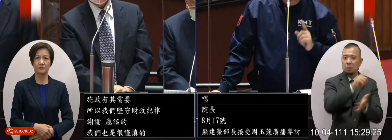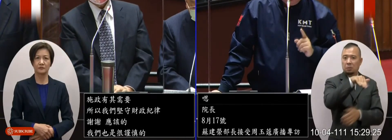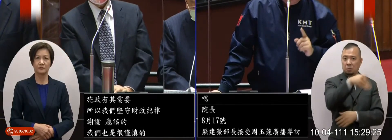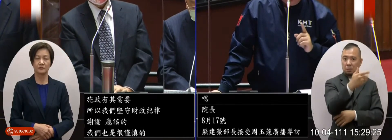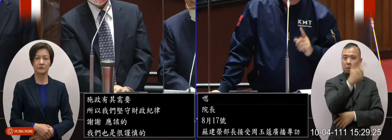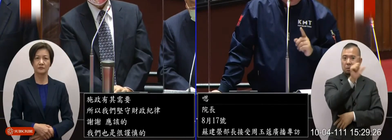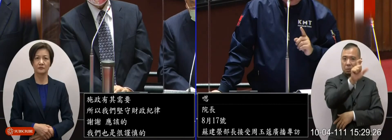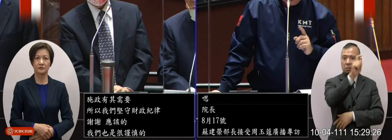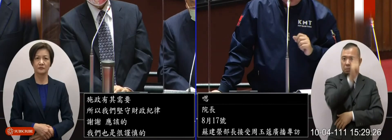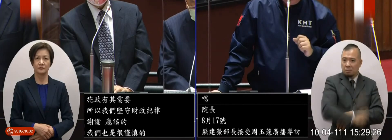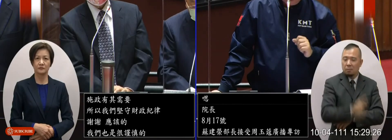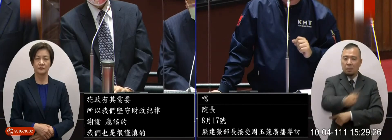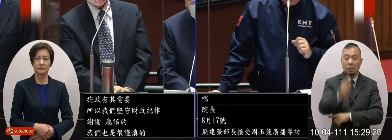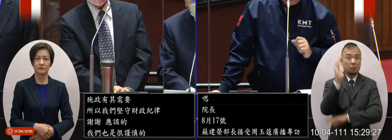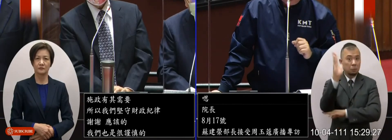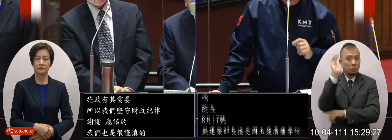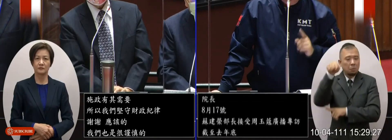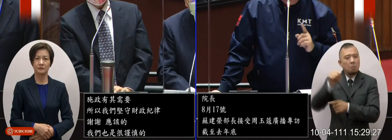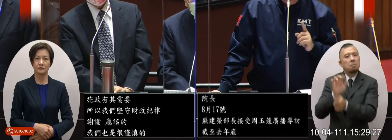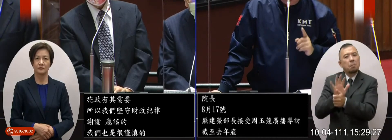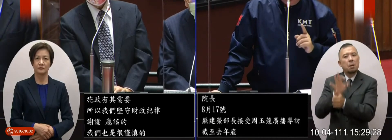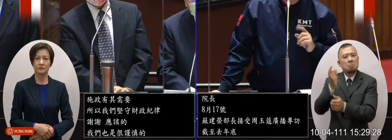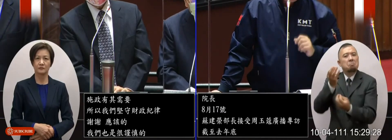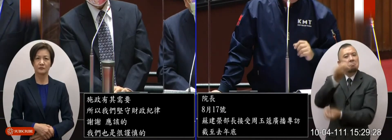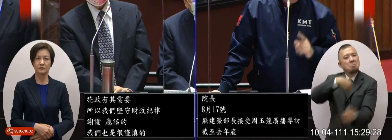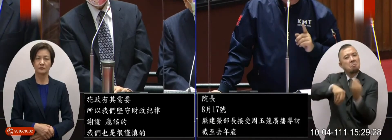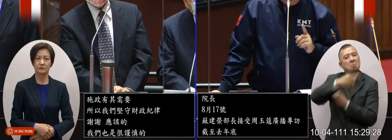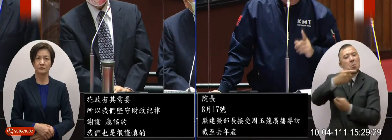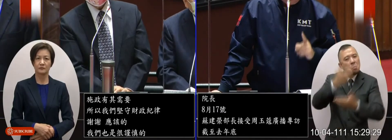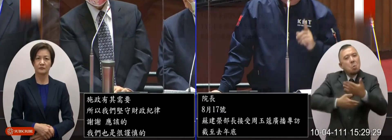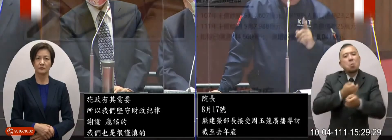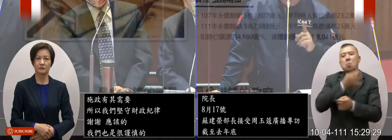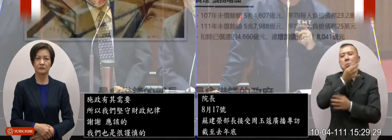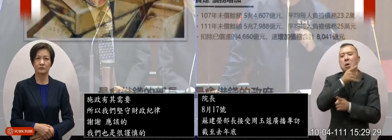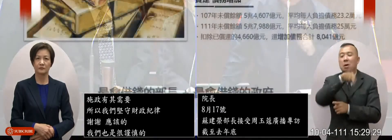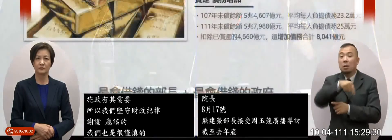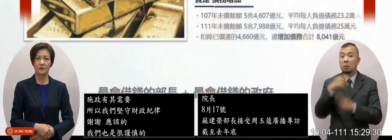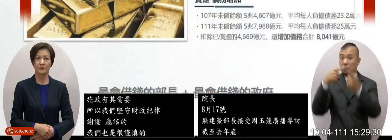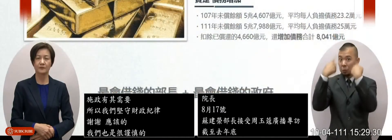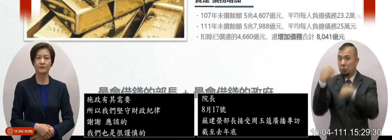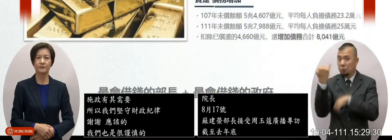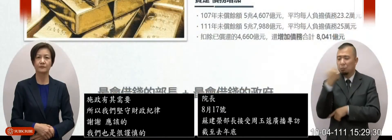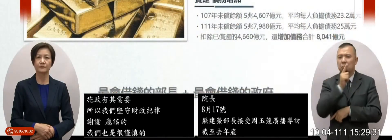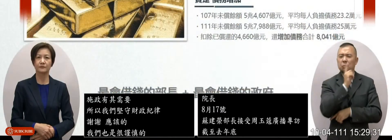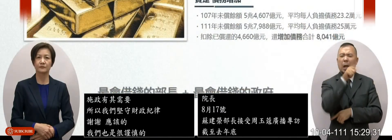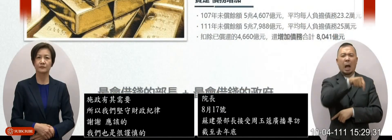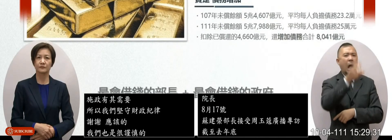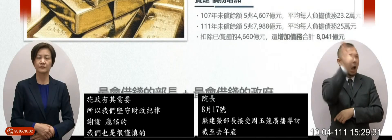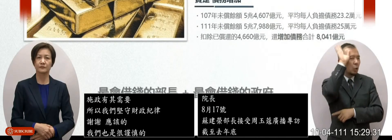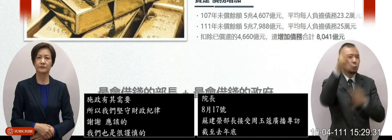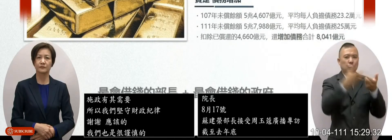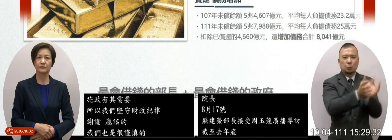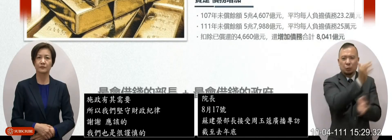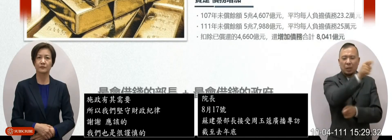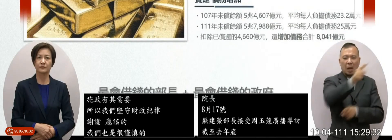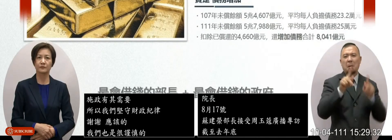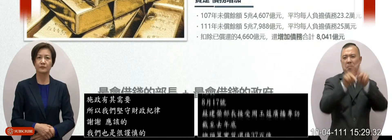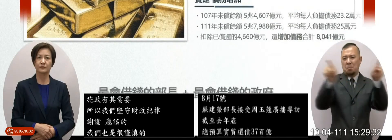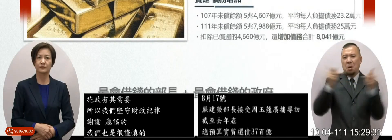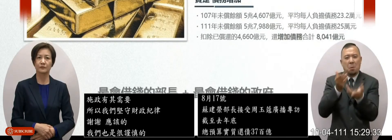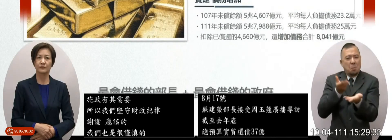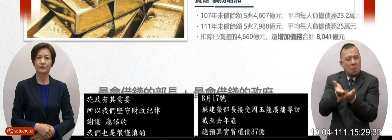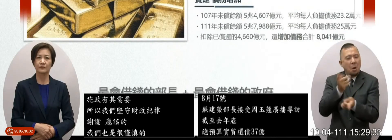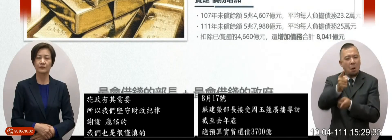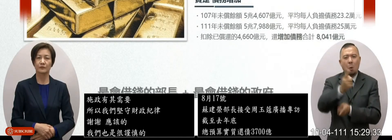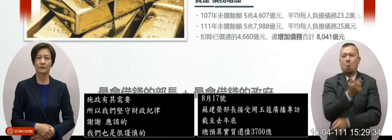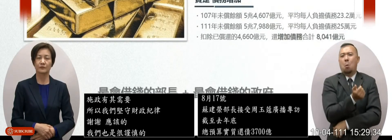让国家的财政更具有韧性。周玉蔻还称苏建荣是最会偿债的部长，说您苏贞昌